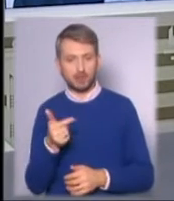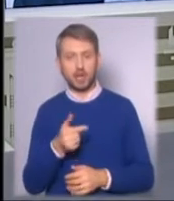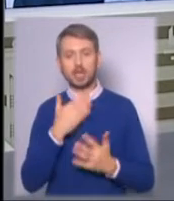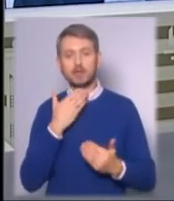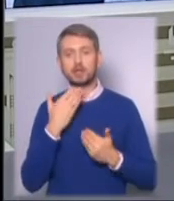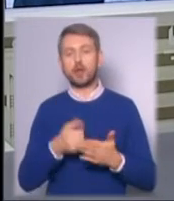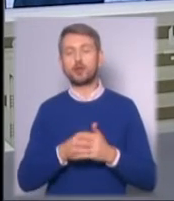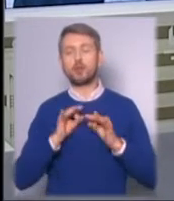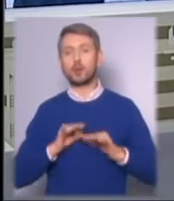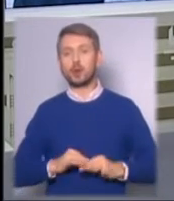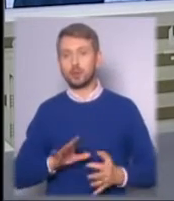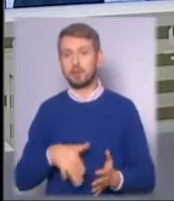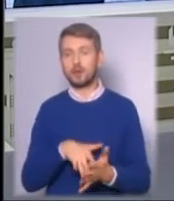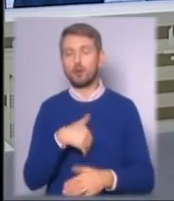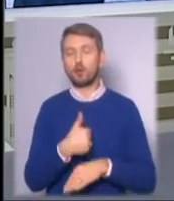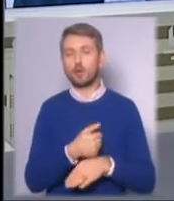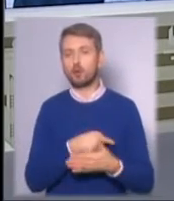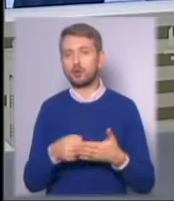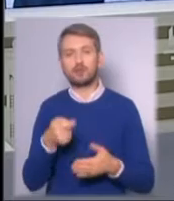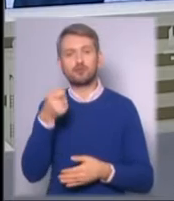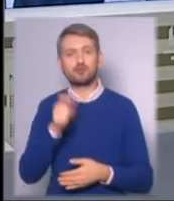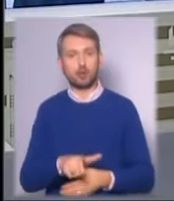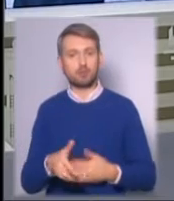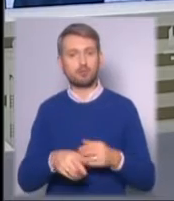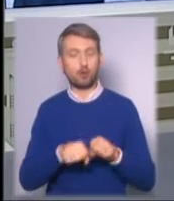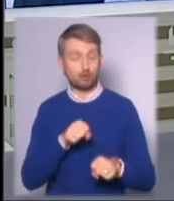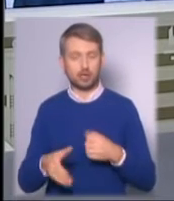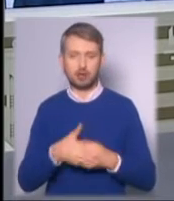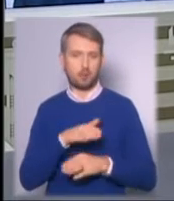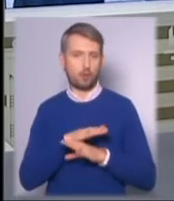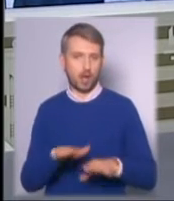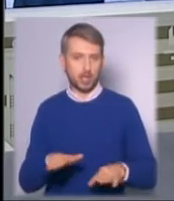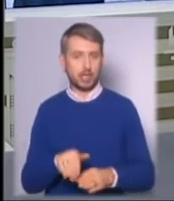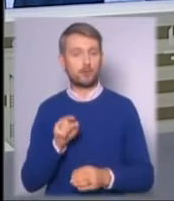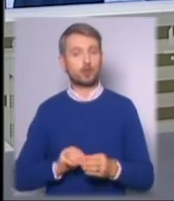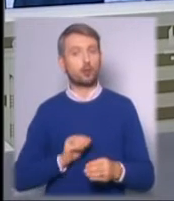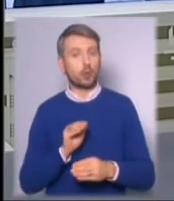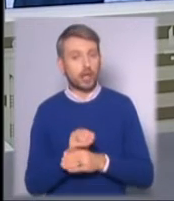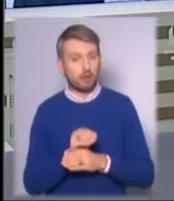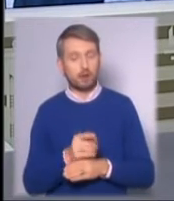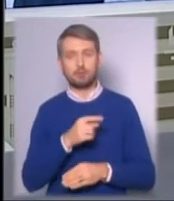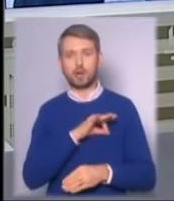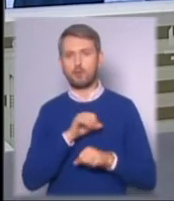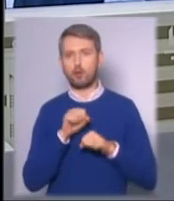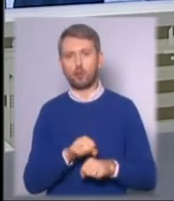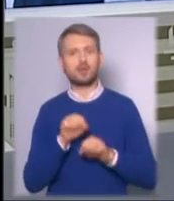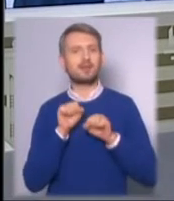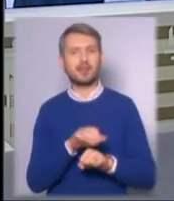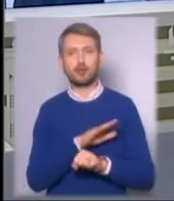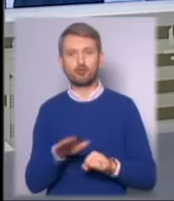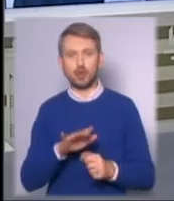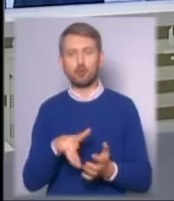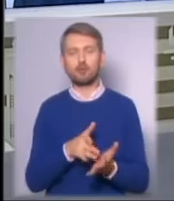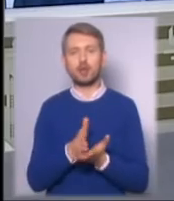до прокуратури, міський голова наголосив, жоден порушник не покараний. Також Віталій Кличко додав, правоохоронці не захищають комунальників Києва під